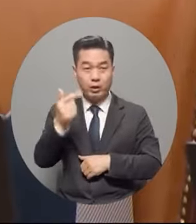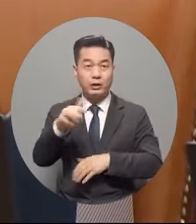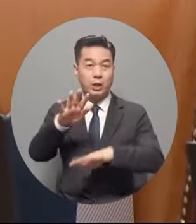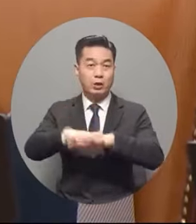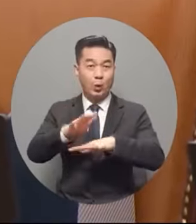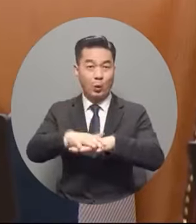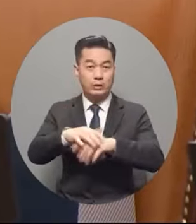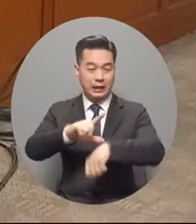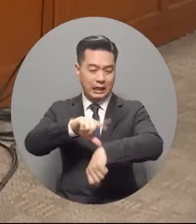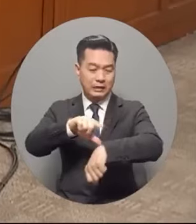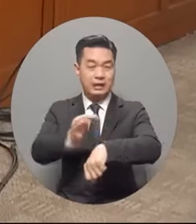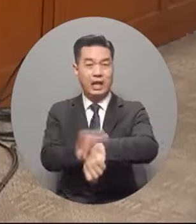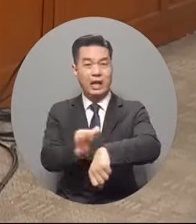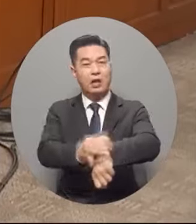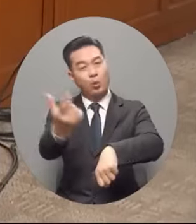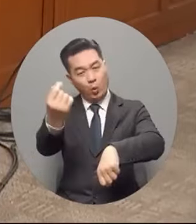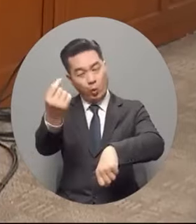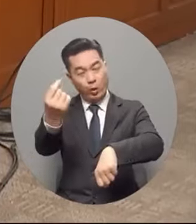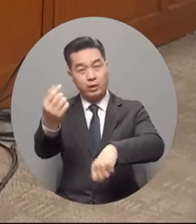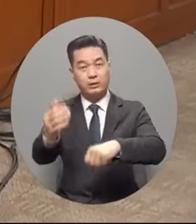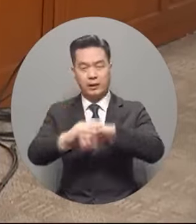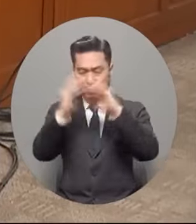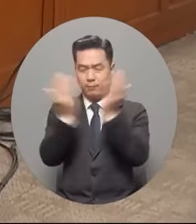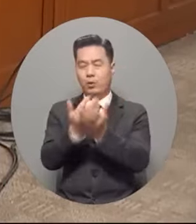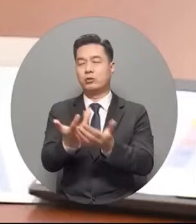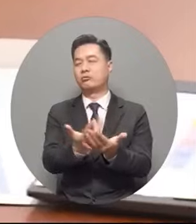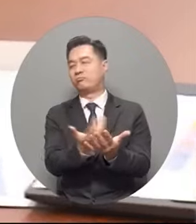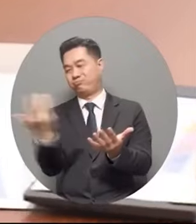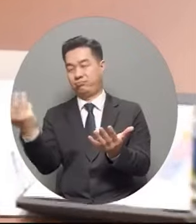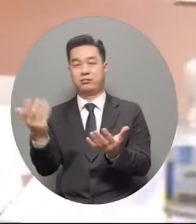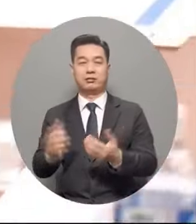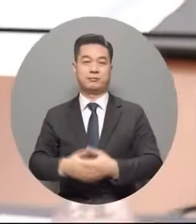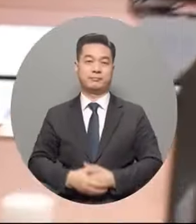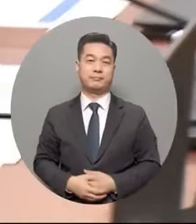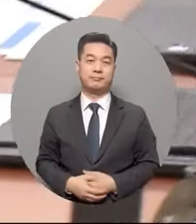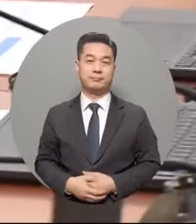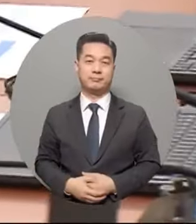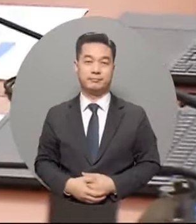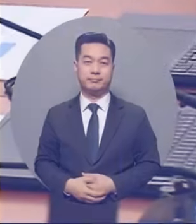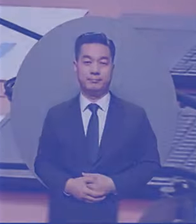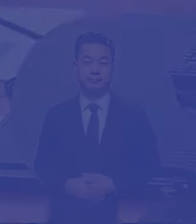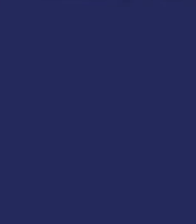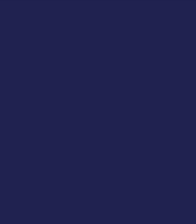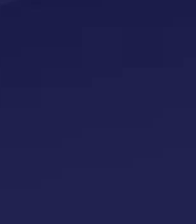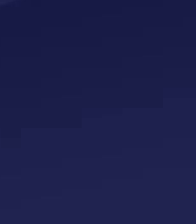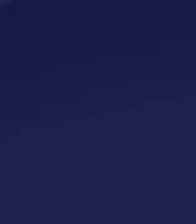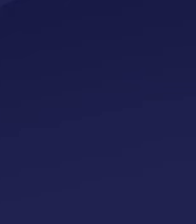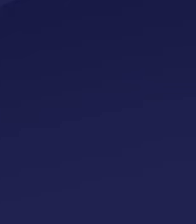마찬가지 아니냐고 주장한 뒤 모두 퇴장했습니다. MBC 뉴스 이용주입니다.